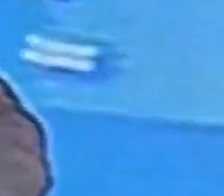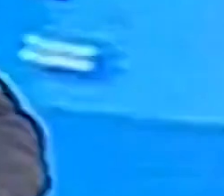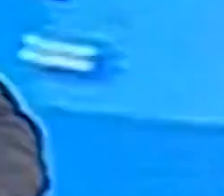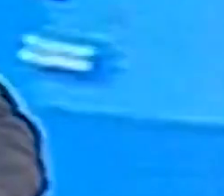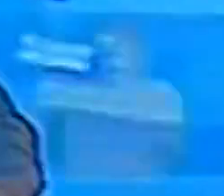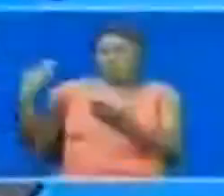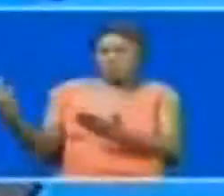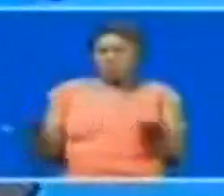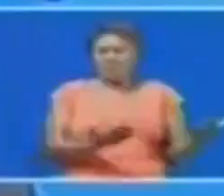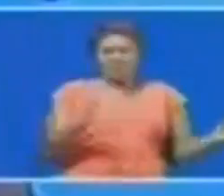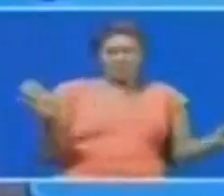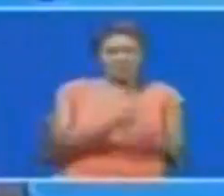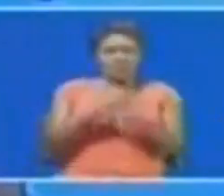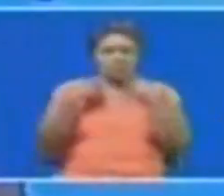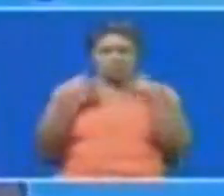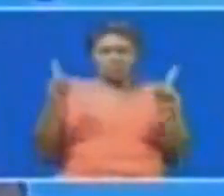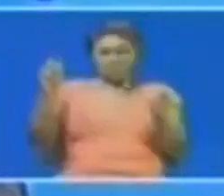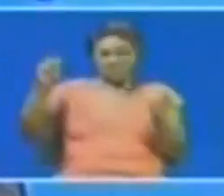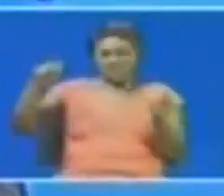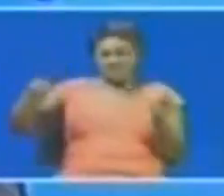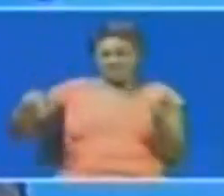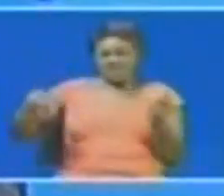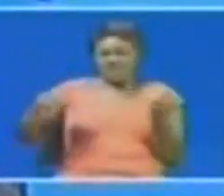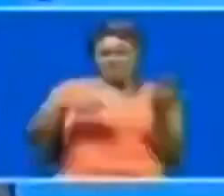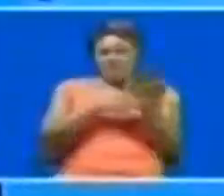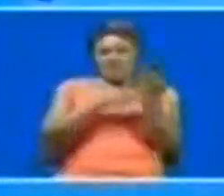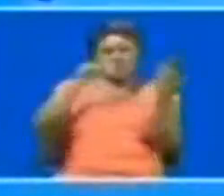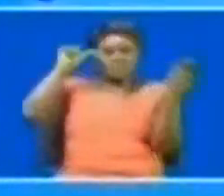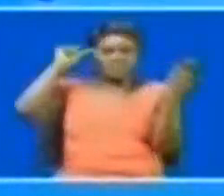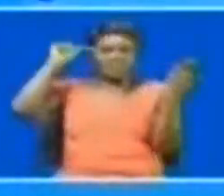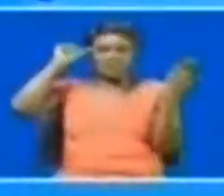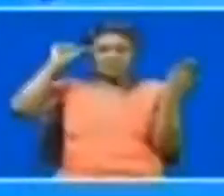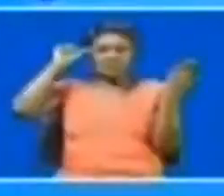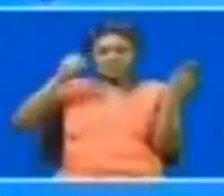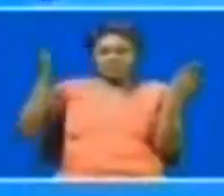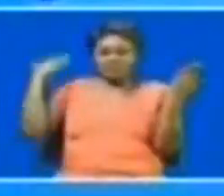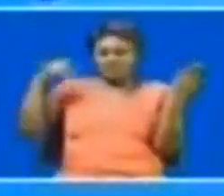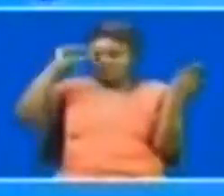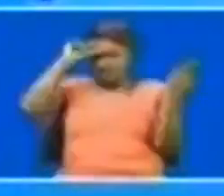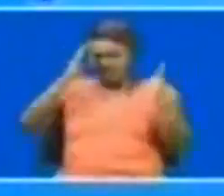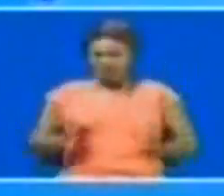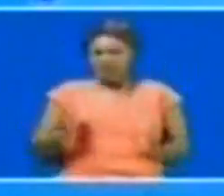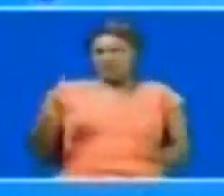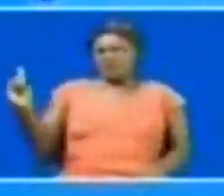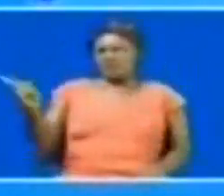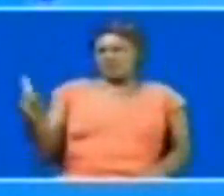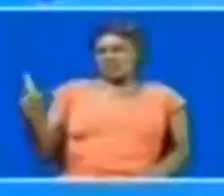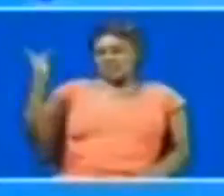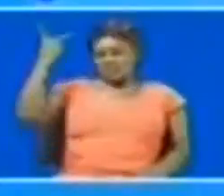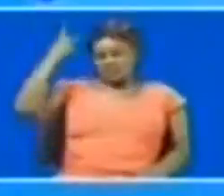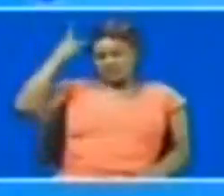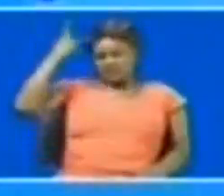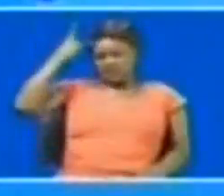Na mtazamaji, karibu kwa taarifa kamili za KTN leo. Mimi naitwa Ali Manzu. Aliyekuwa gavana wa kaunti ya Nairobi